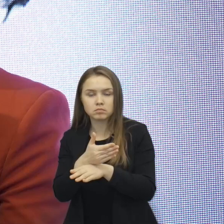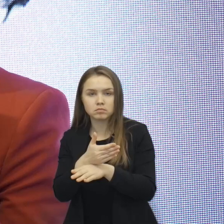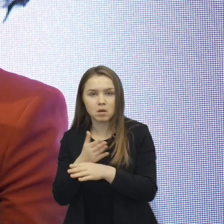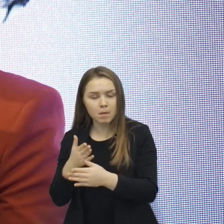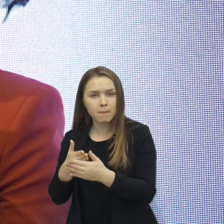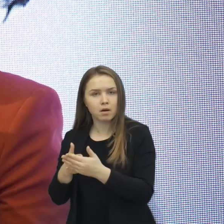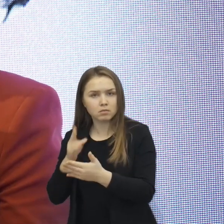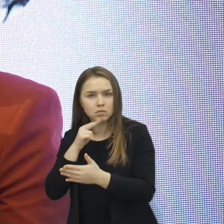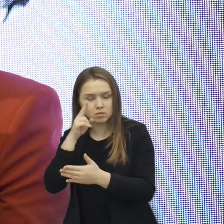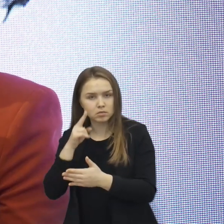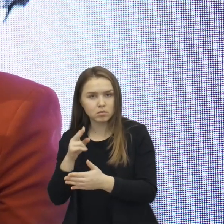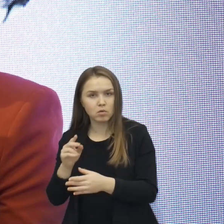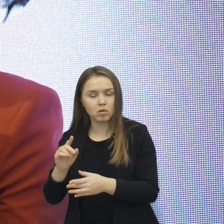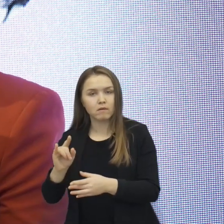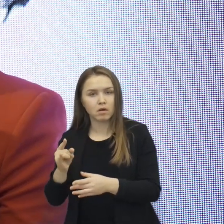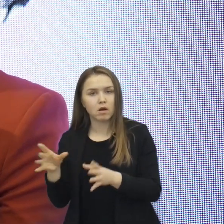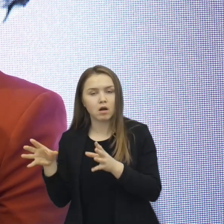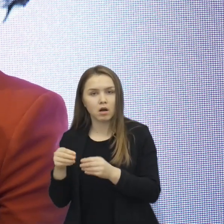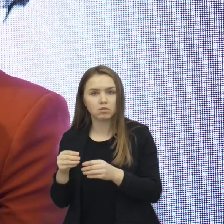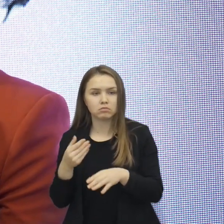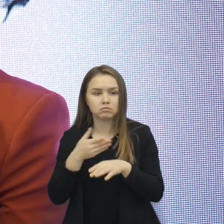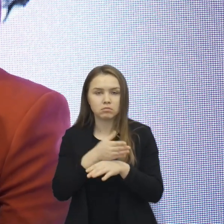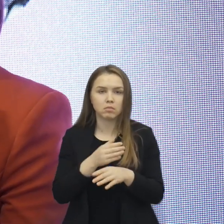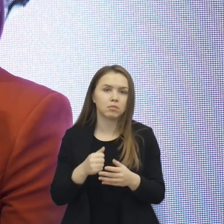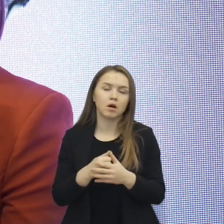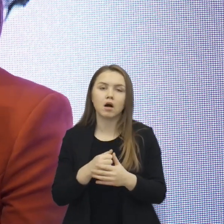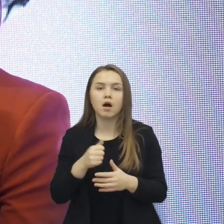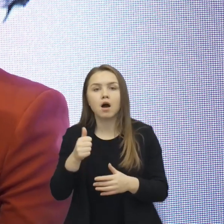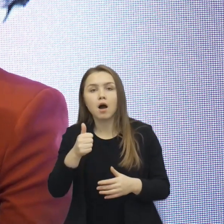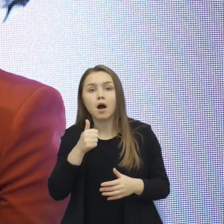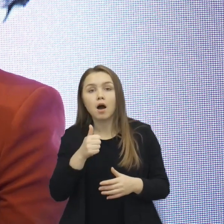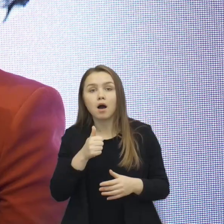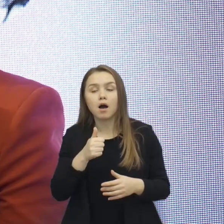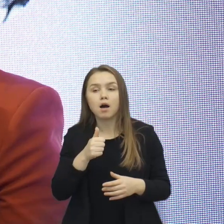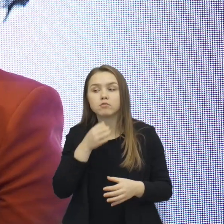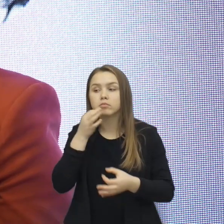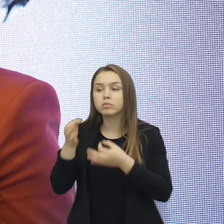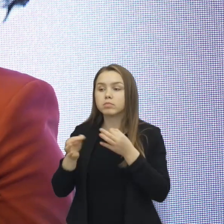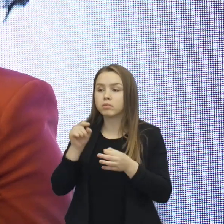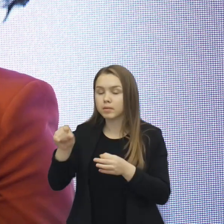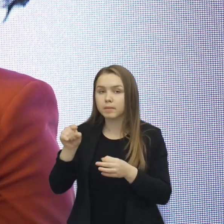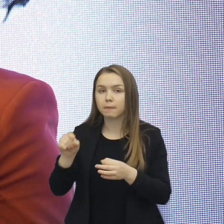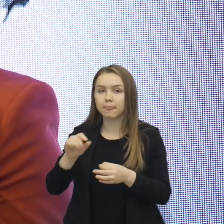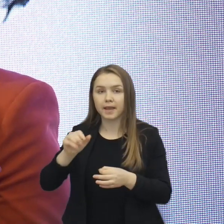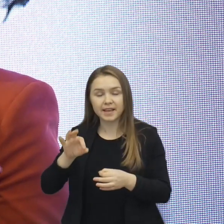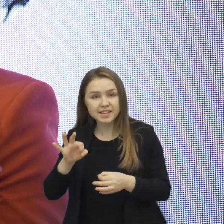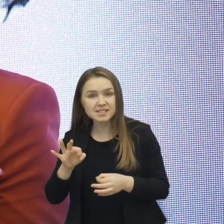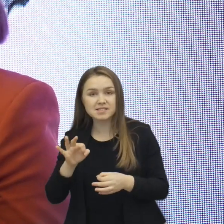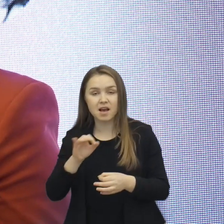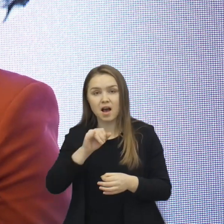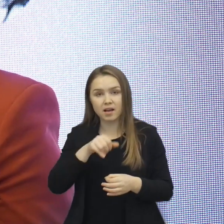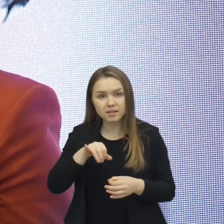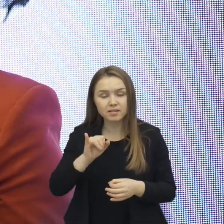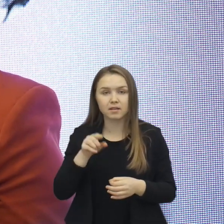kreiptųsi tos lyties, kurios yra žmogus, įvardžio. Mokykla, pavyzdžiui, sako, tol, kol nėra pakeisti dokumentai, mes